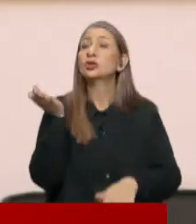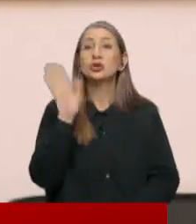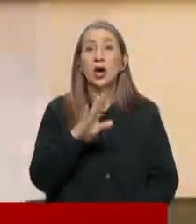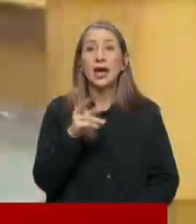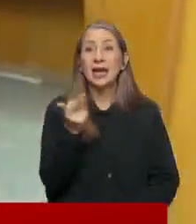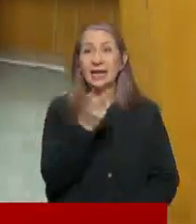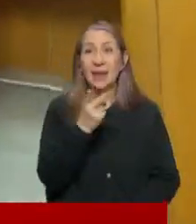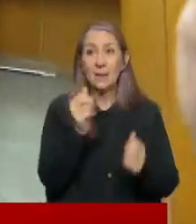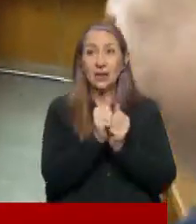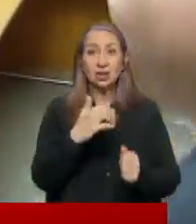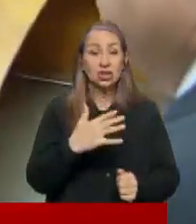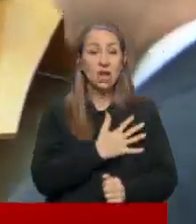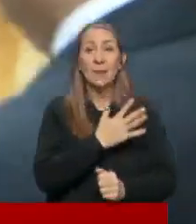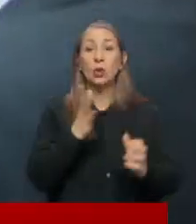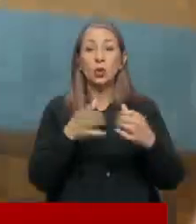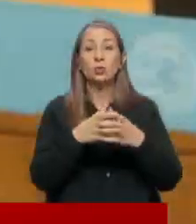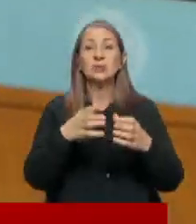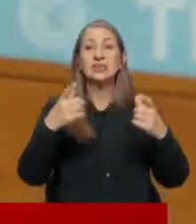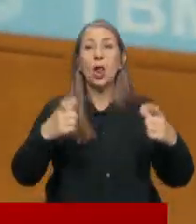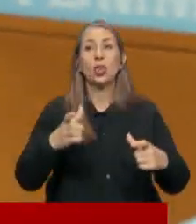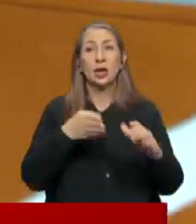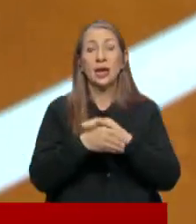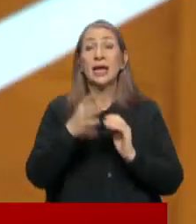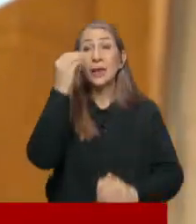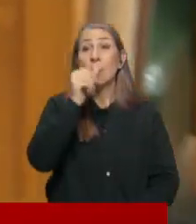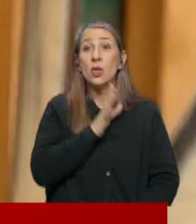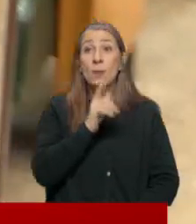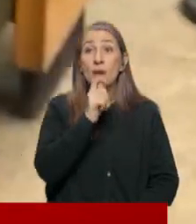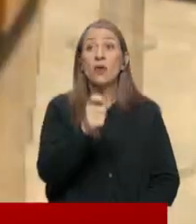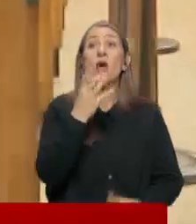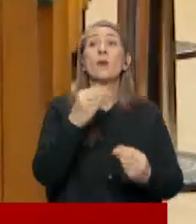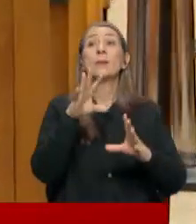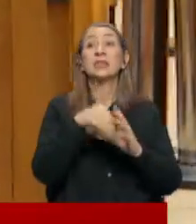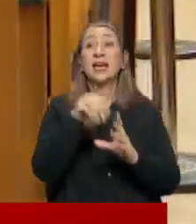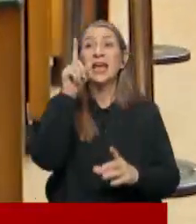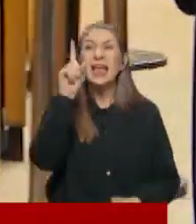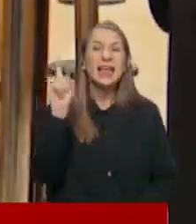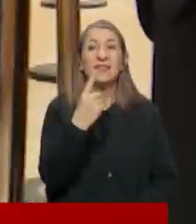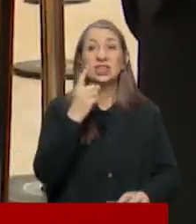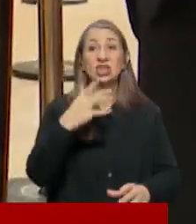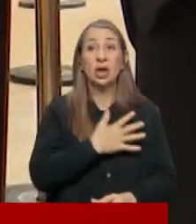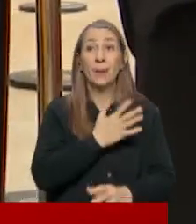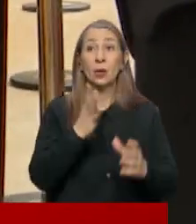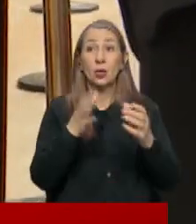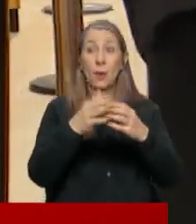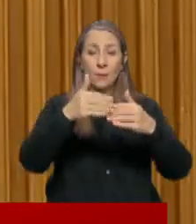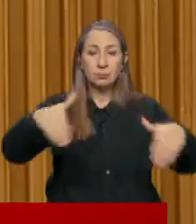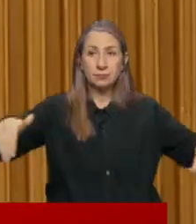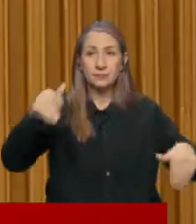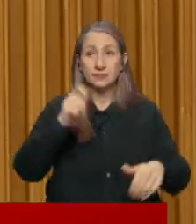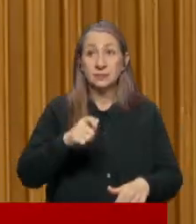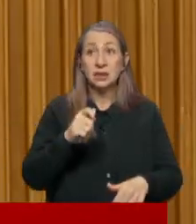Sonra ikili birlikte CHP grup salonuna girdi. İmamoğlu'na mikrofon uzatılmaması için İlk kez CHP grubuna bariyer